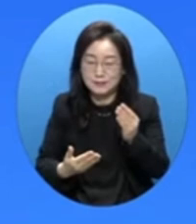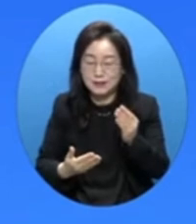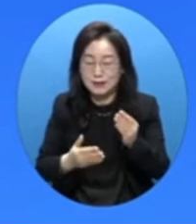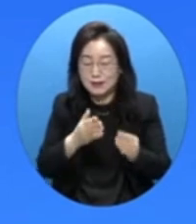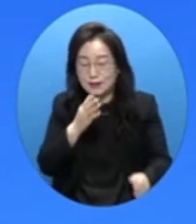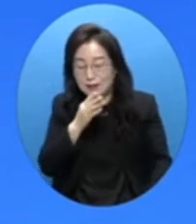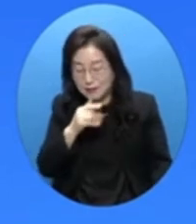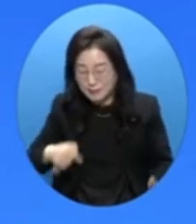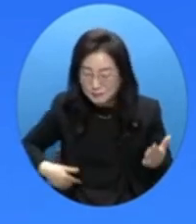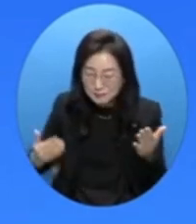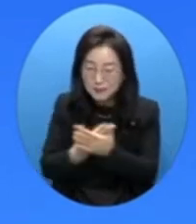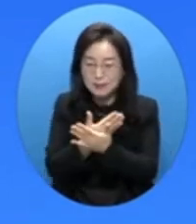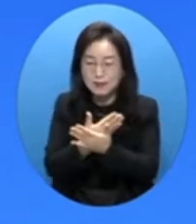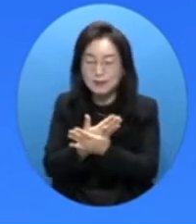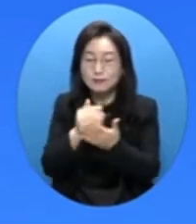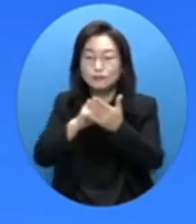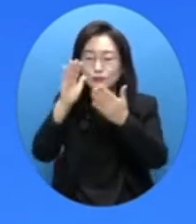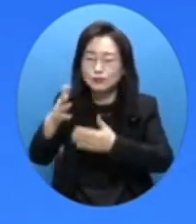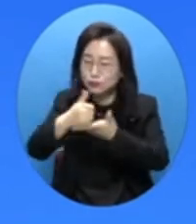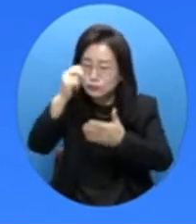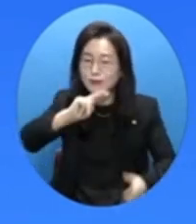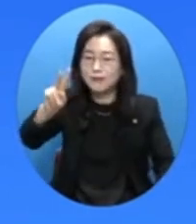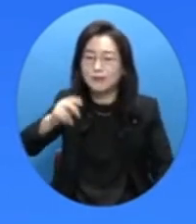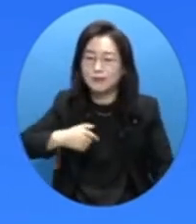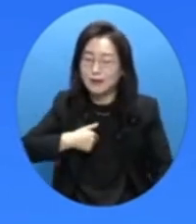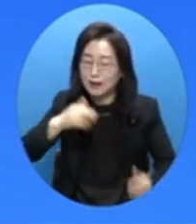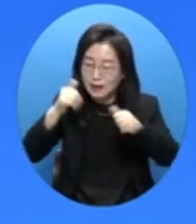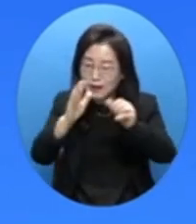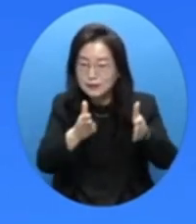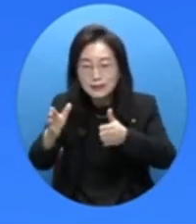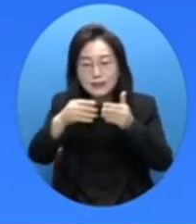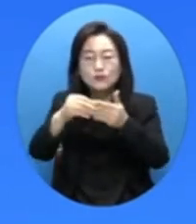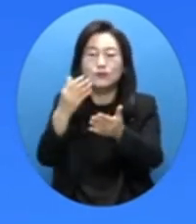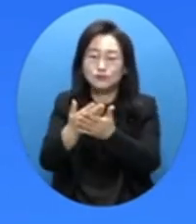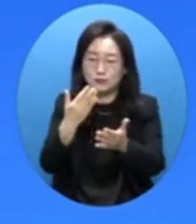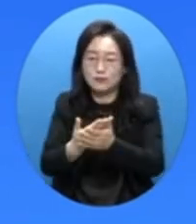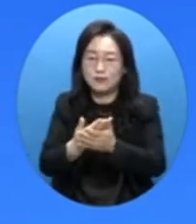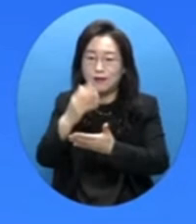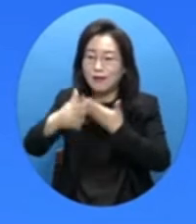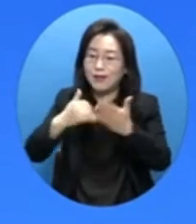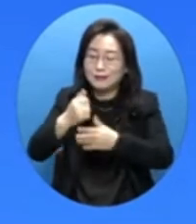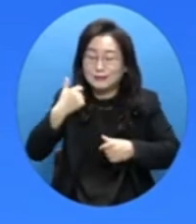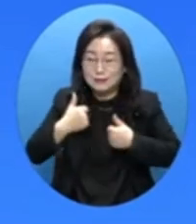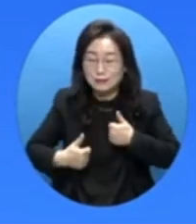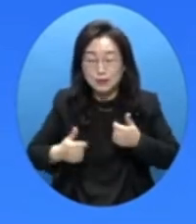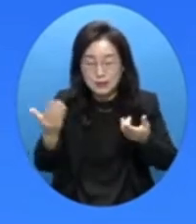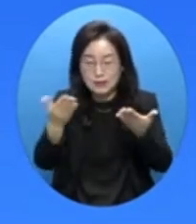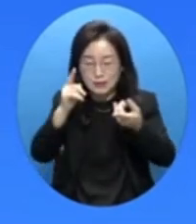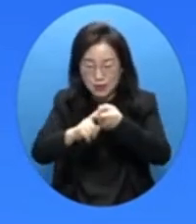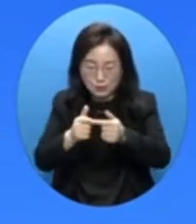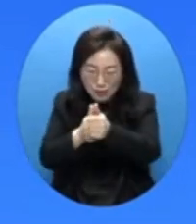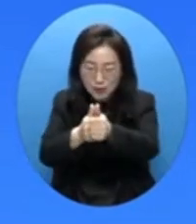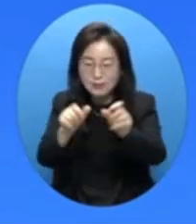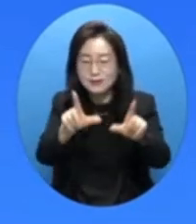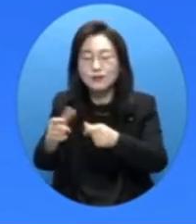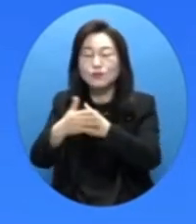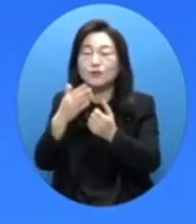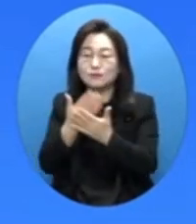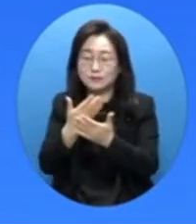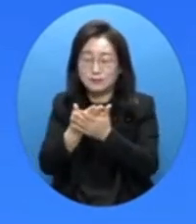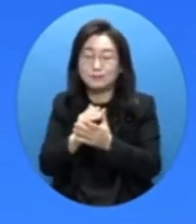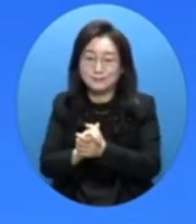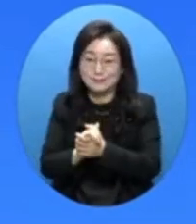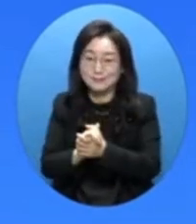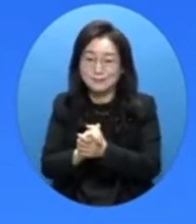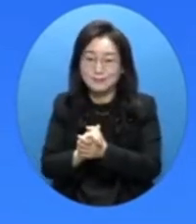때마다 철저히 하나님의 엎드려 회개하고 주여 나의 갈 길을 인도하여 주옵소서 하나님의 기뻐하시는 그 길을 따라 살아가게 하여 주시옵소서